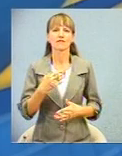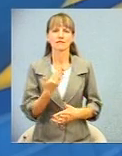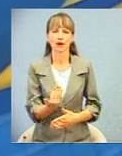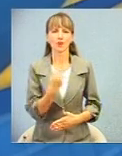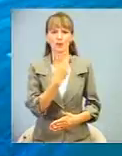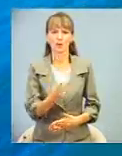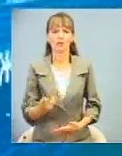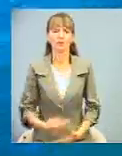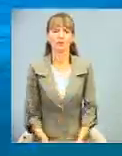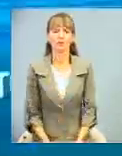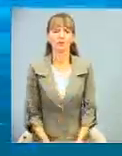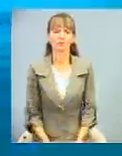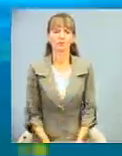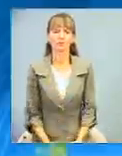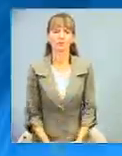побачите.